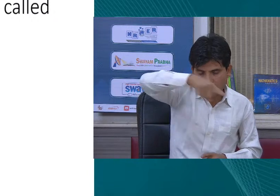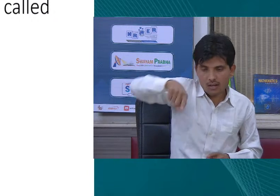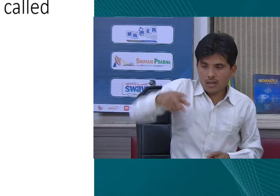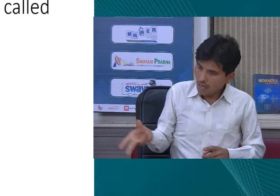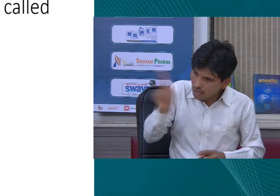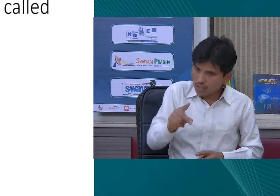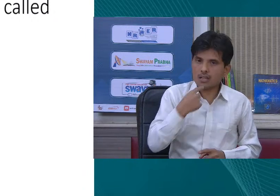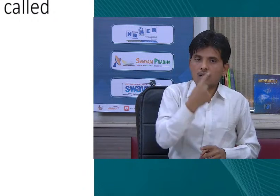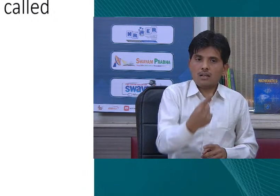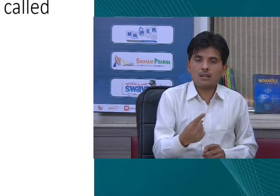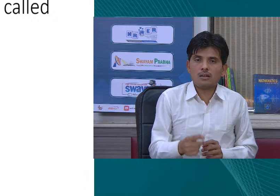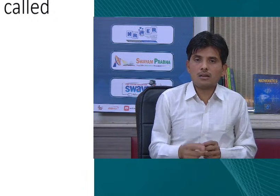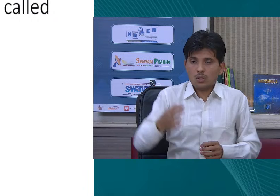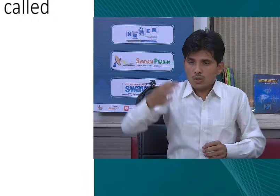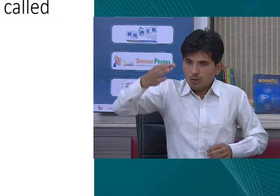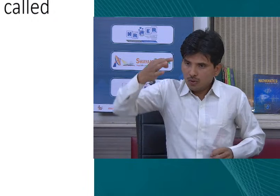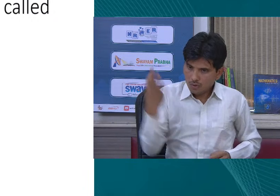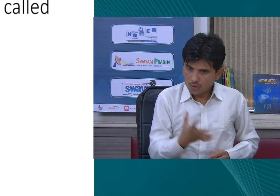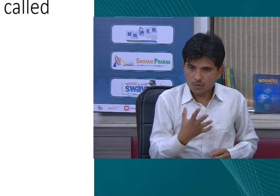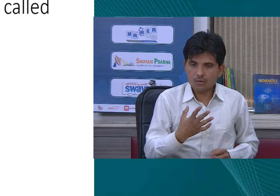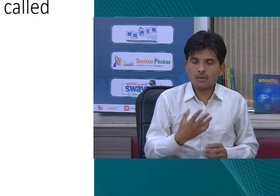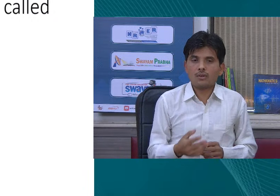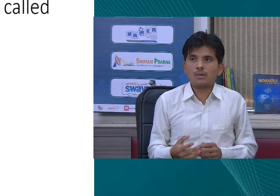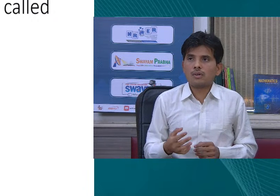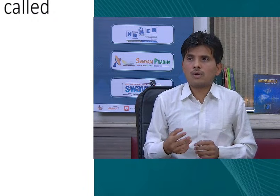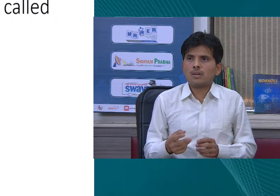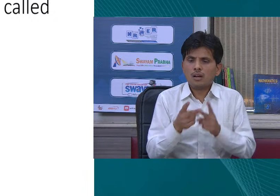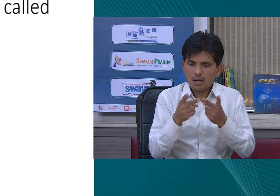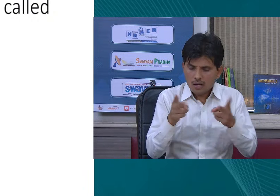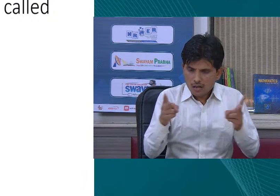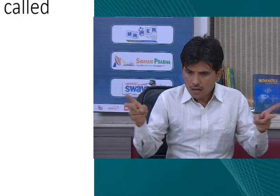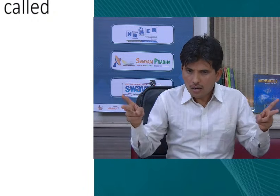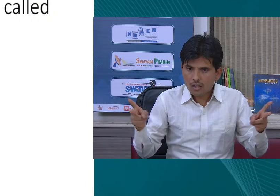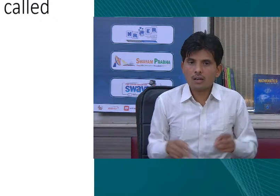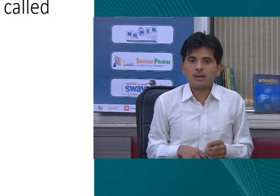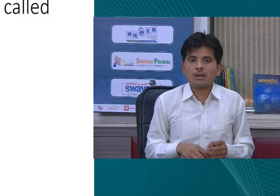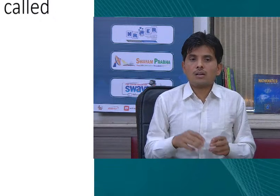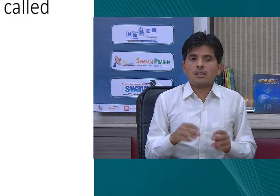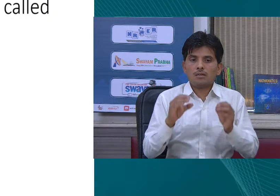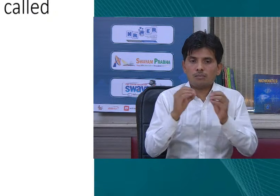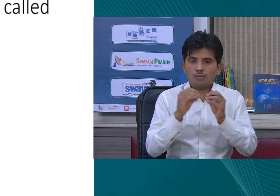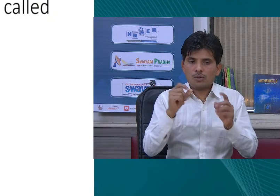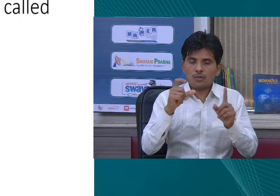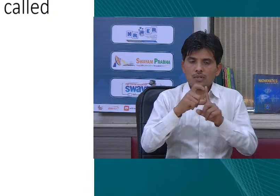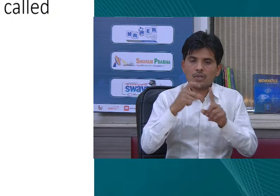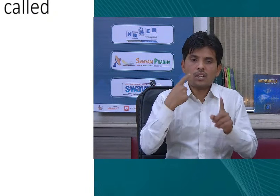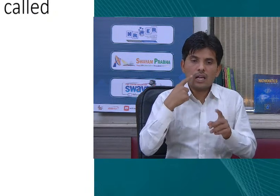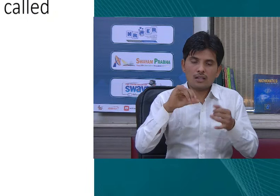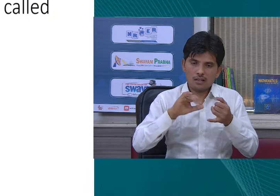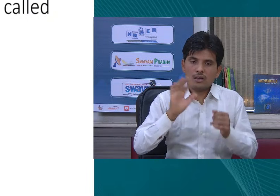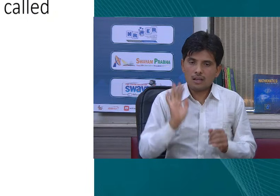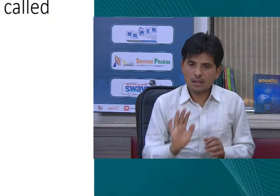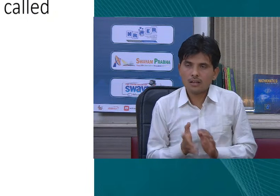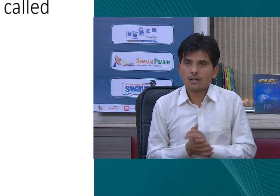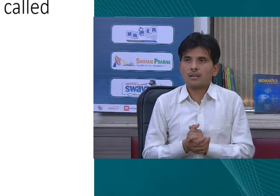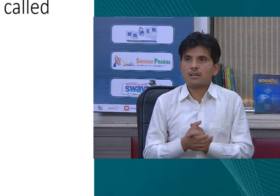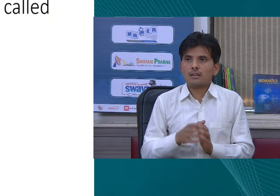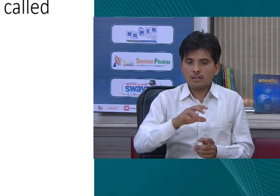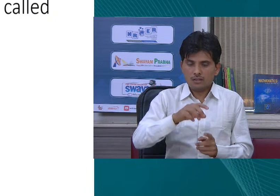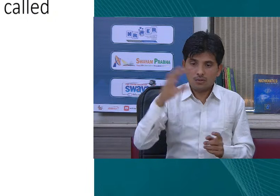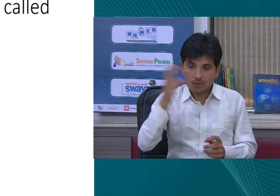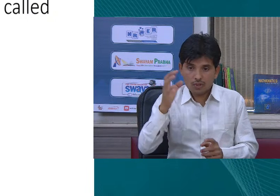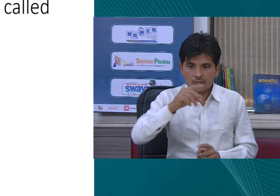repeat, there are numerous, बहुत सारे अनगिनत tiny bodies होते हैं which moves around the